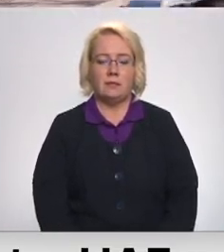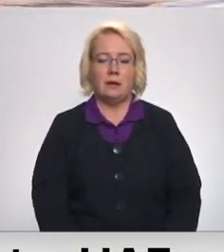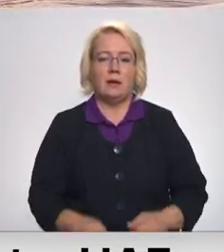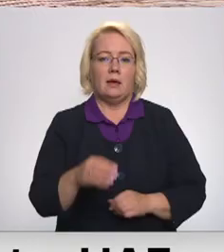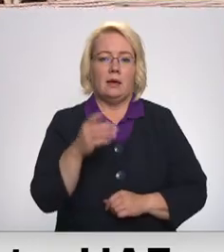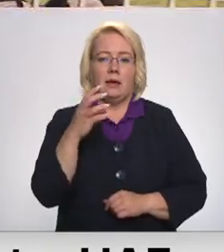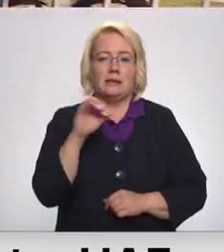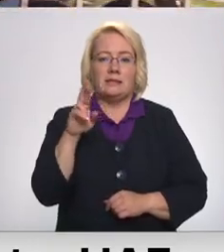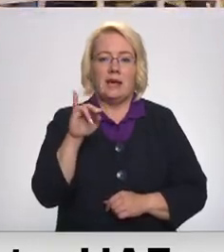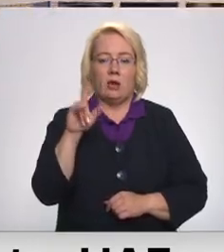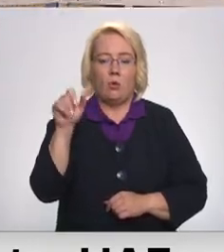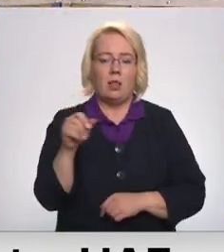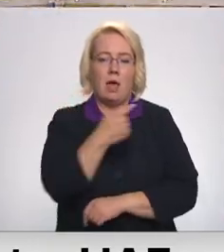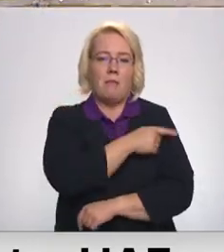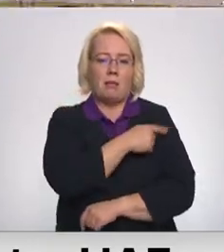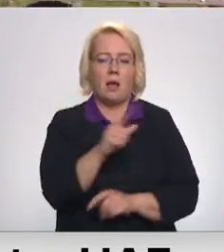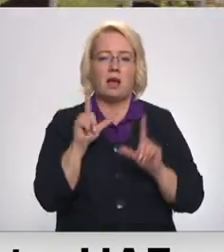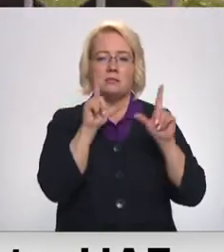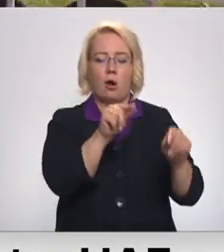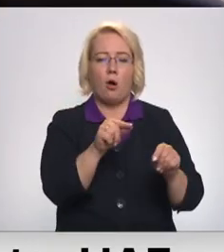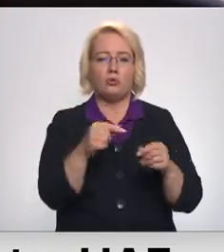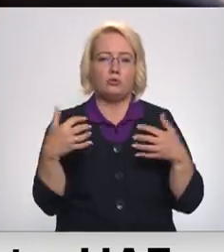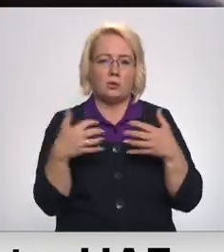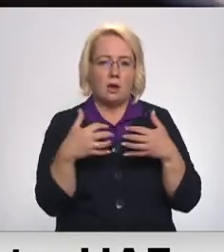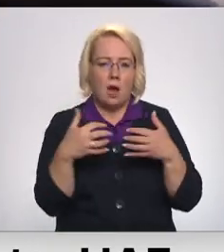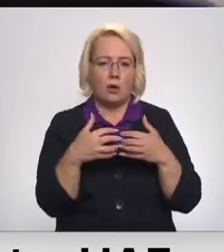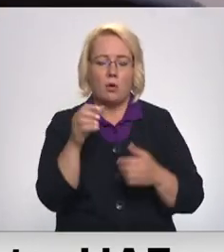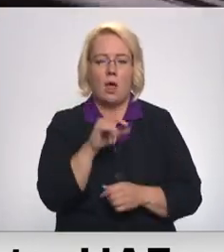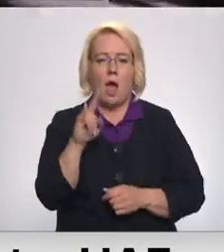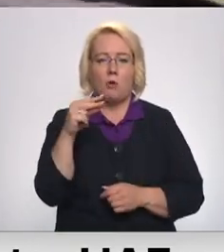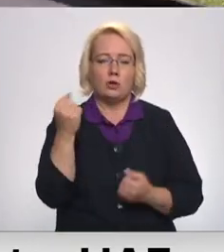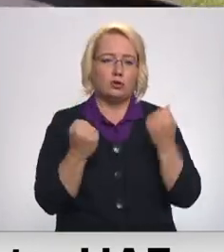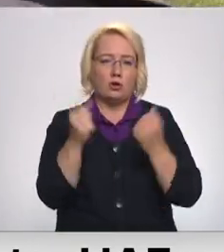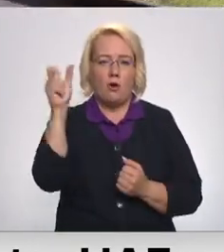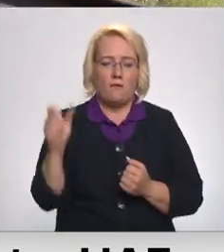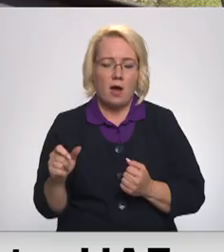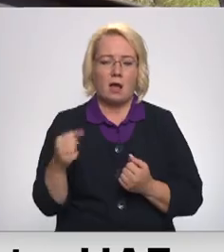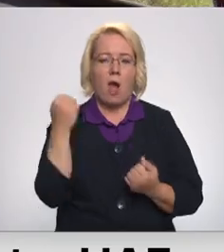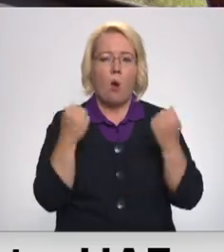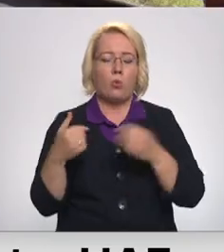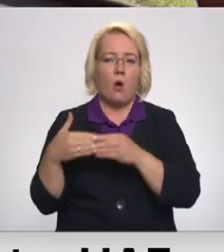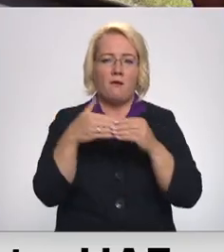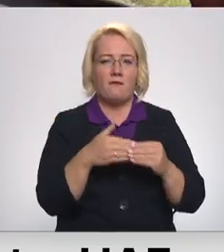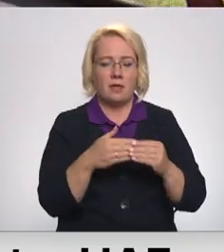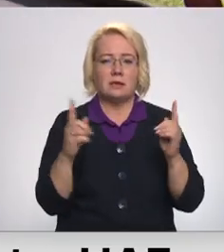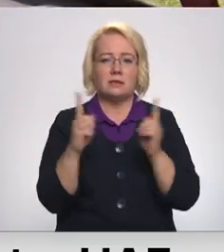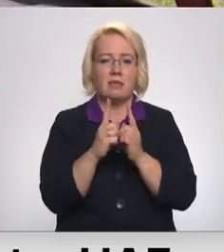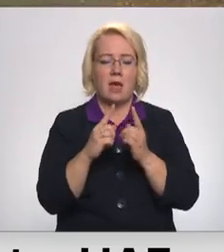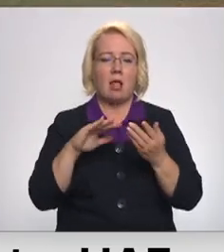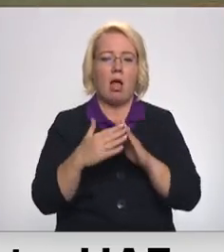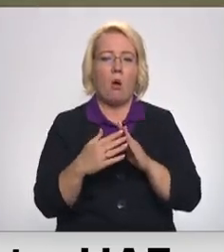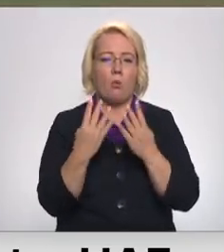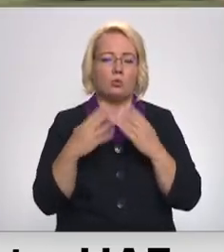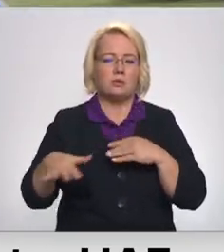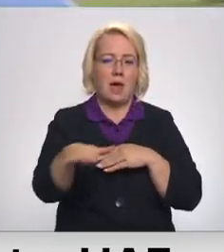Sarnīte Cīrule māsa, kura dodas uz fronti, un Aldis Auza šoferis, kurš uz fronti dzen auto, satieks lauksētā.